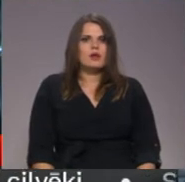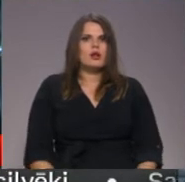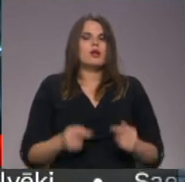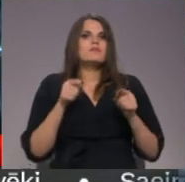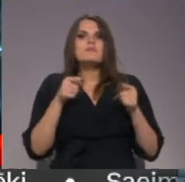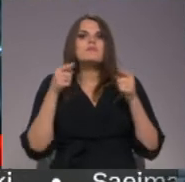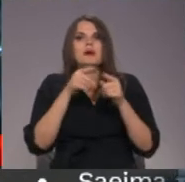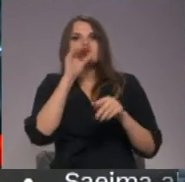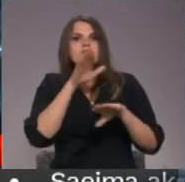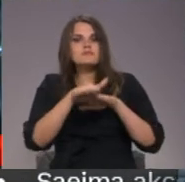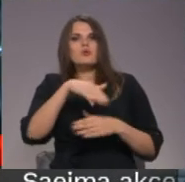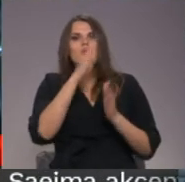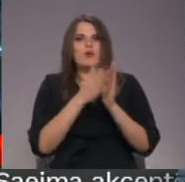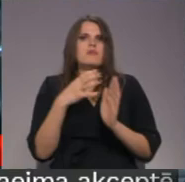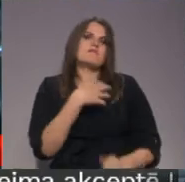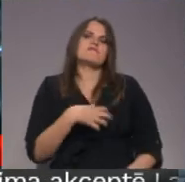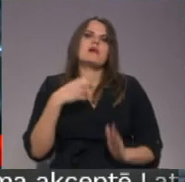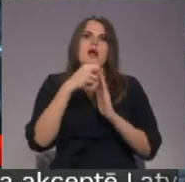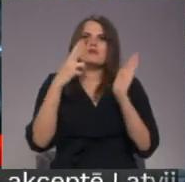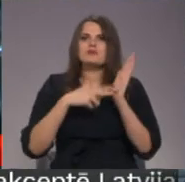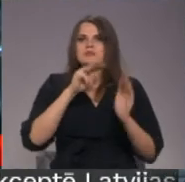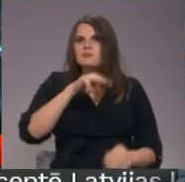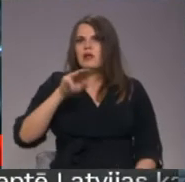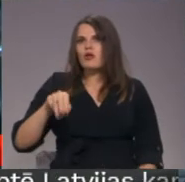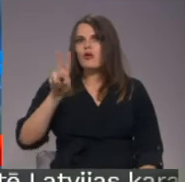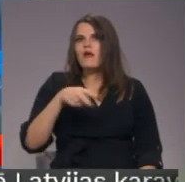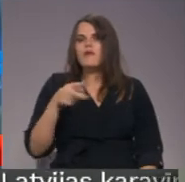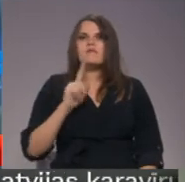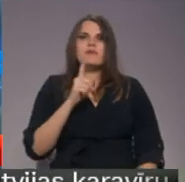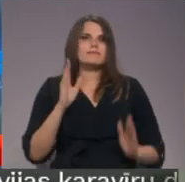Šo mērķu īstenošanai kopumā būs vajadzīgi 18 miljonu eiro gadā.